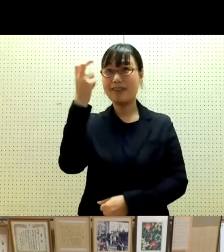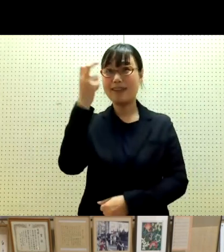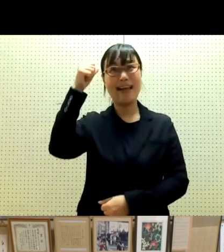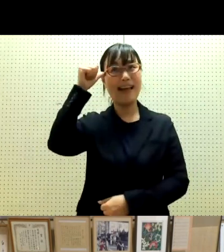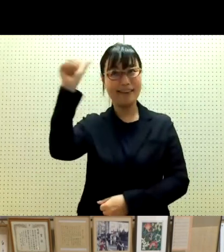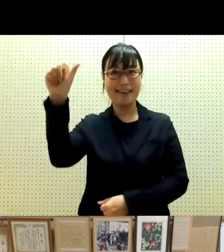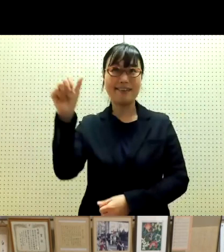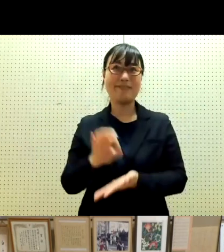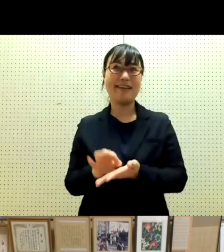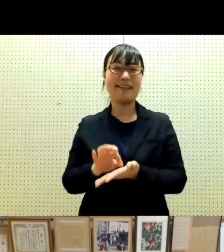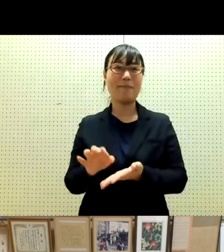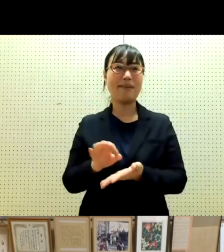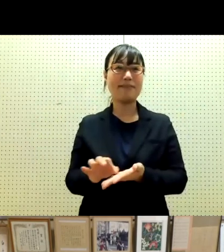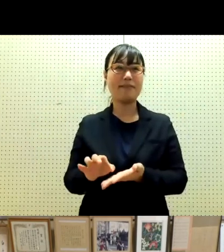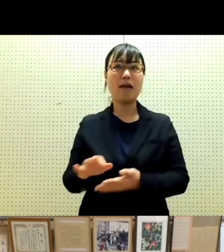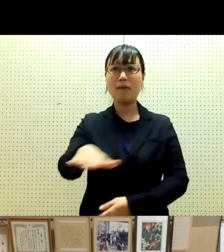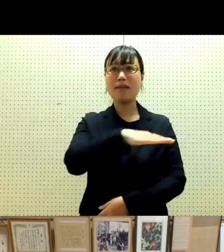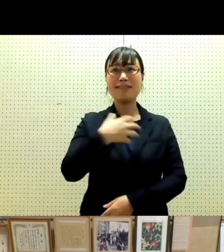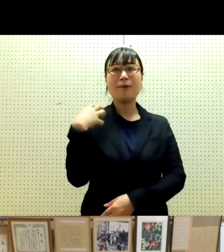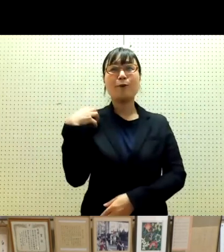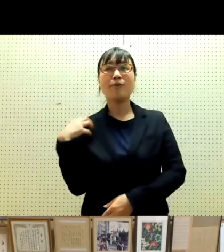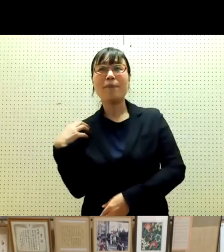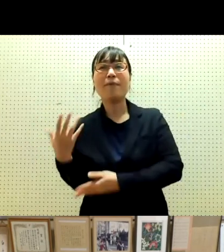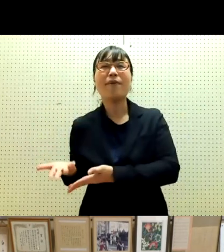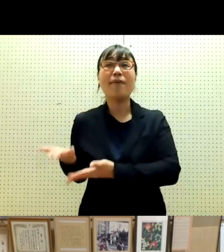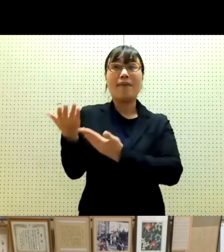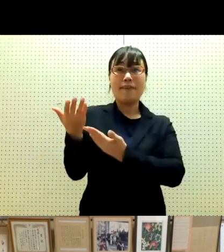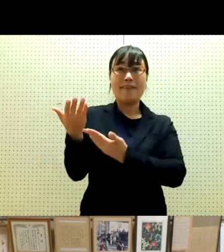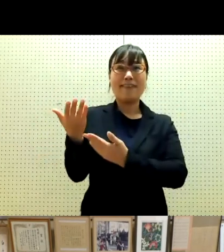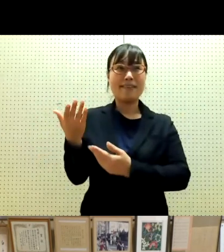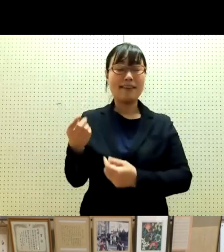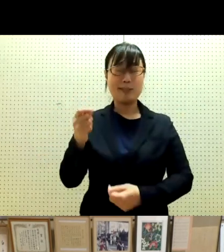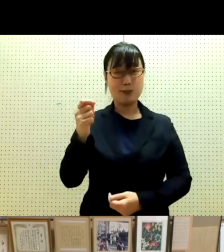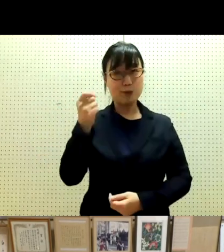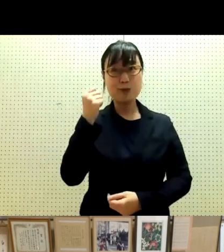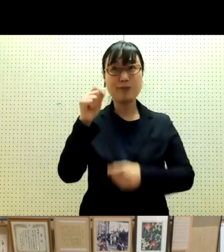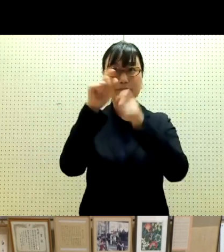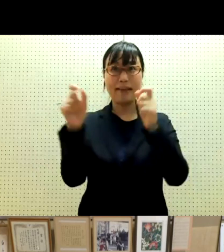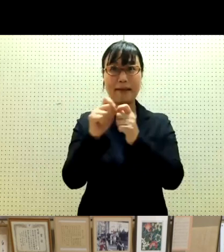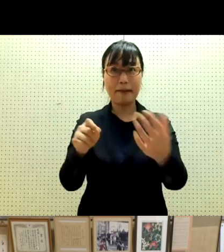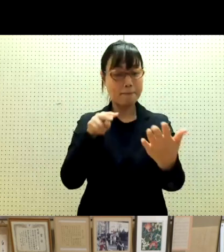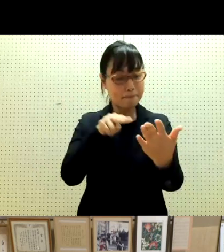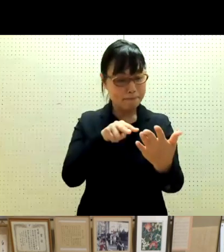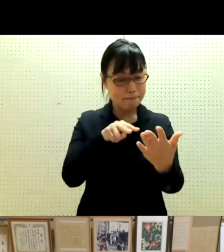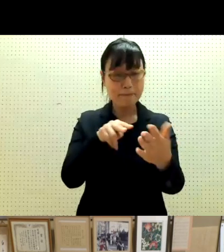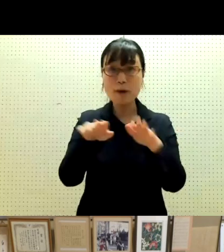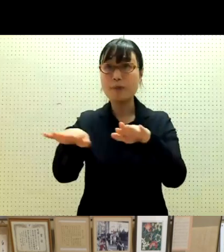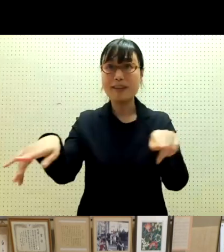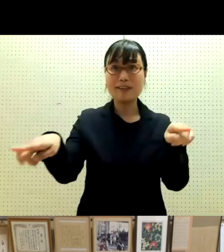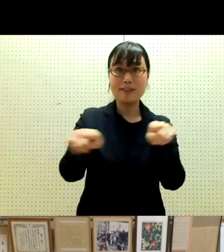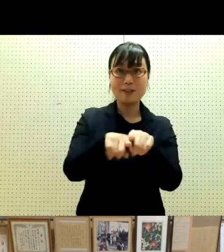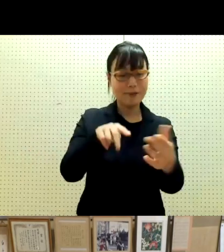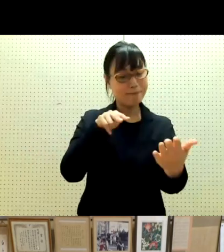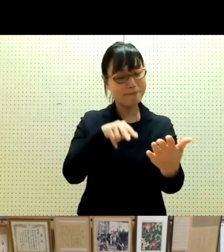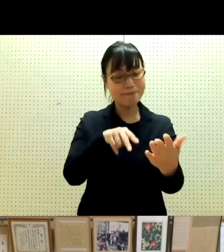ちらの負担も少ないですし、その場ですぐに結果が出て子どもたちとその内容を確認できることは非常に効